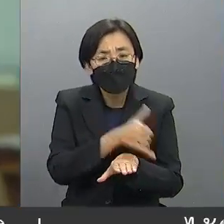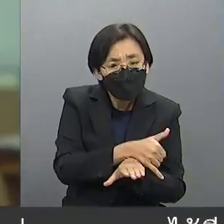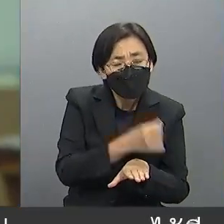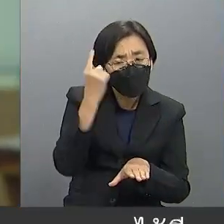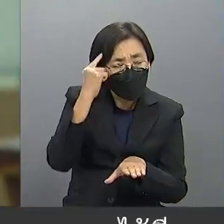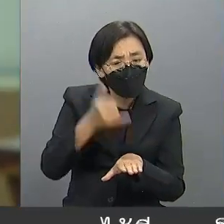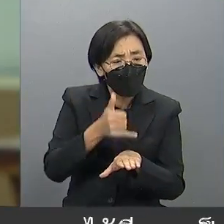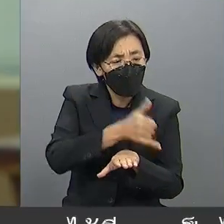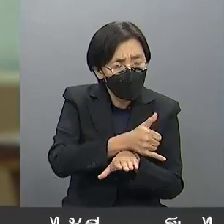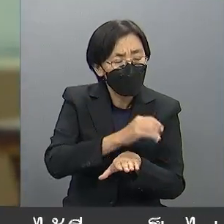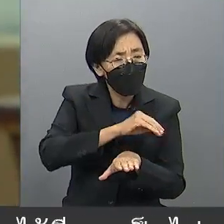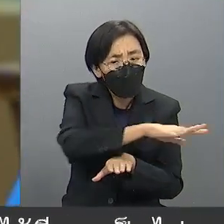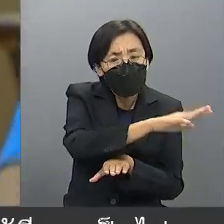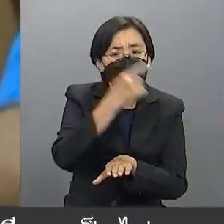ไหม